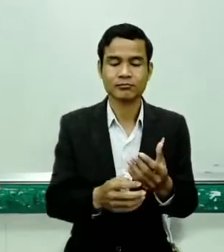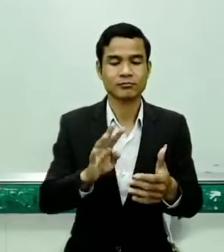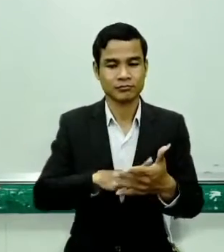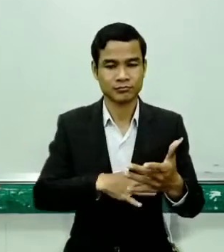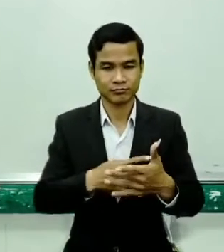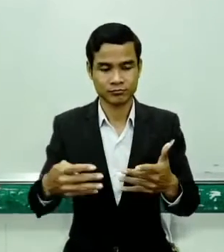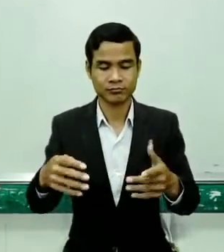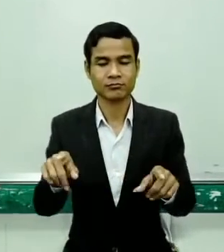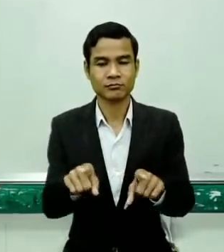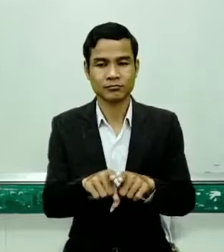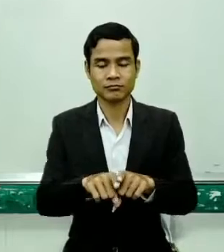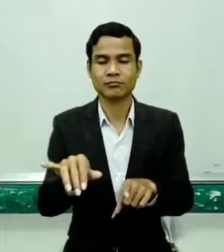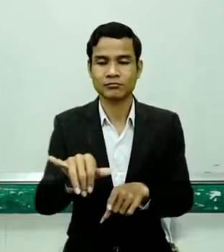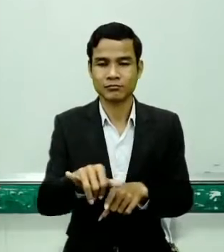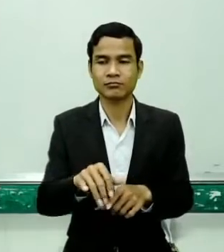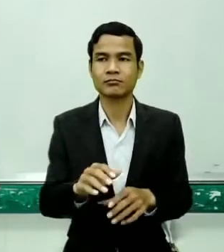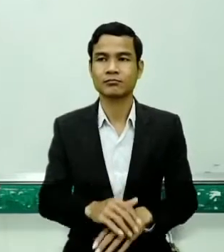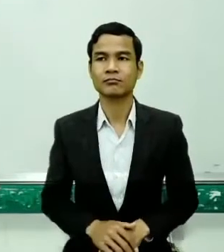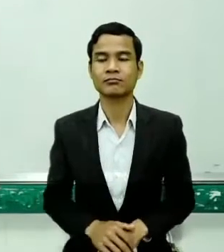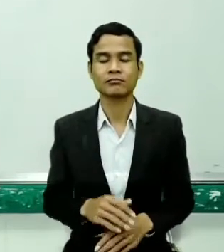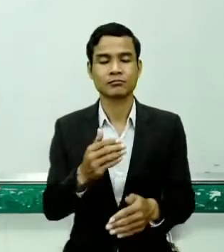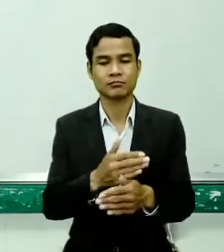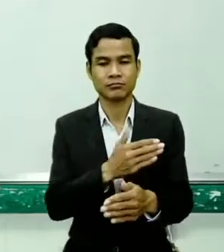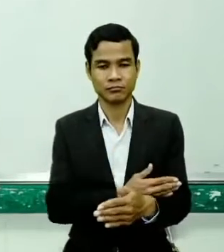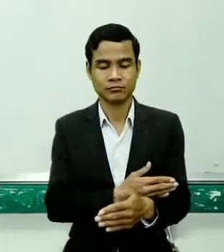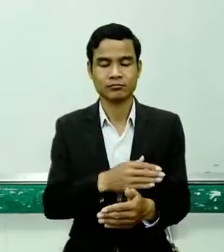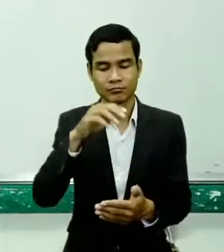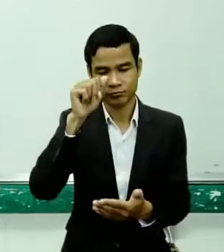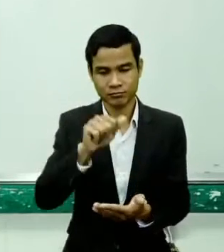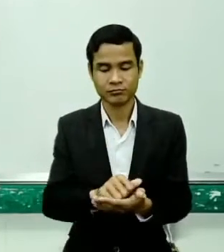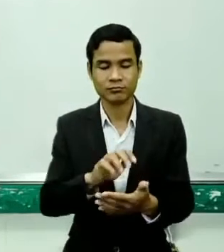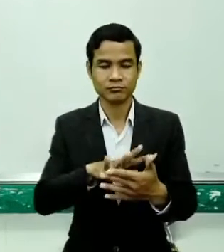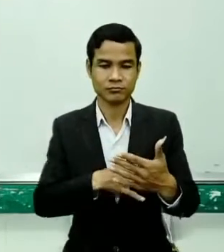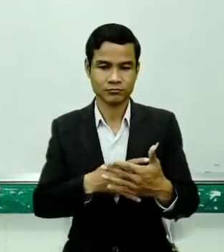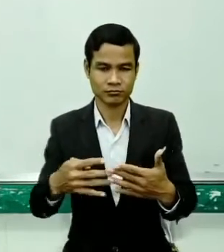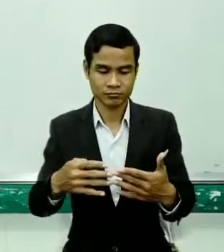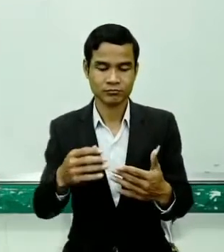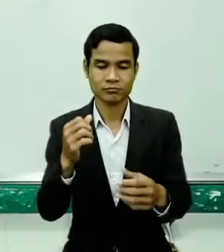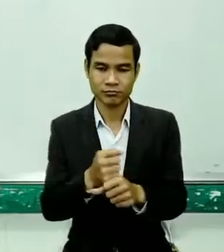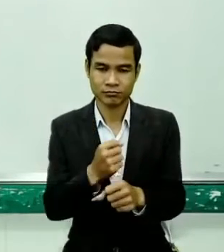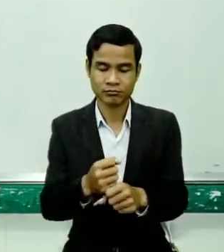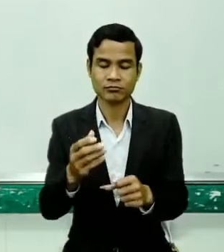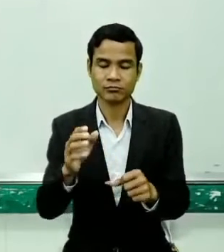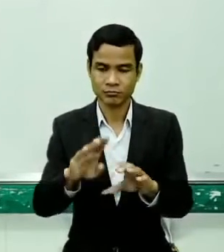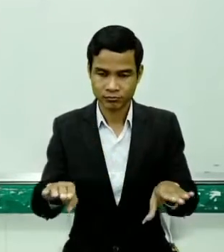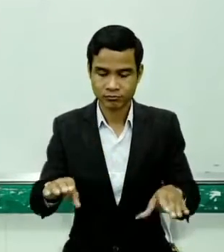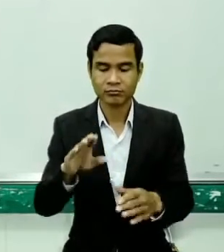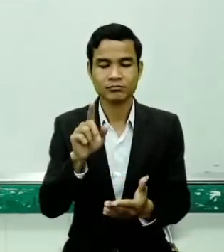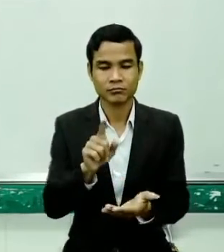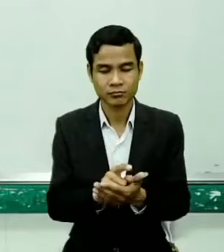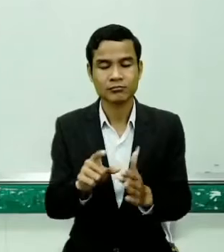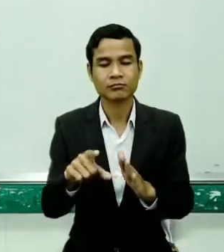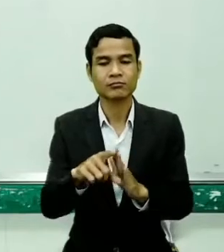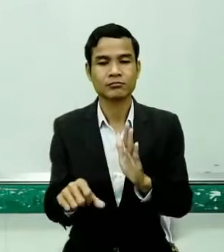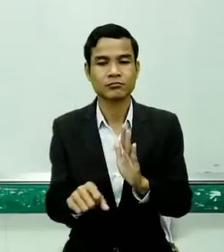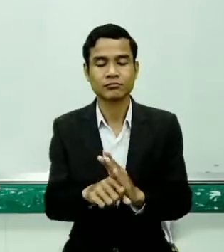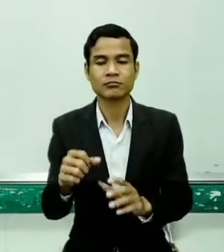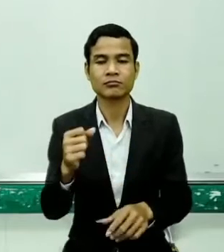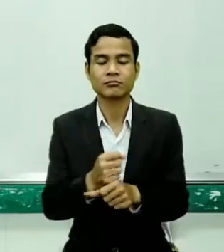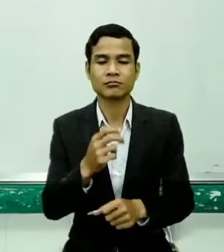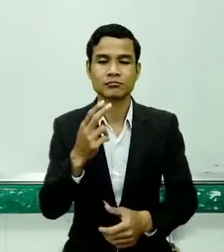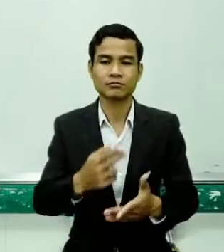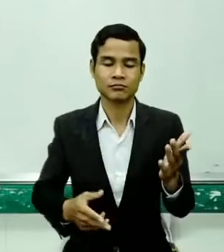khả môn nâng xô mẹ thật phương phản cả ấy mối lúc ra nà tại con từng ọc nít trơ cầm nọt thả ta con thơ ở